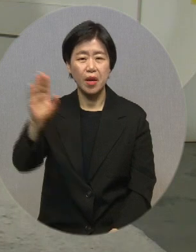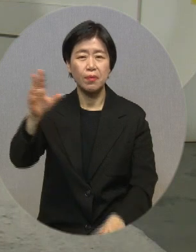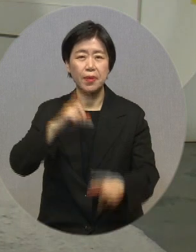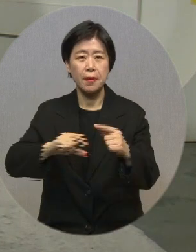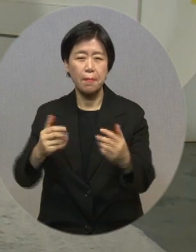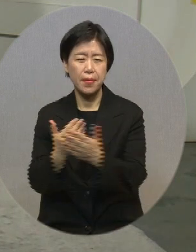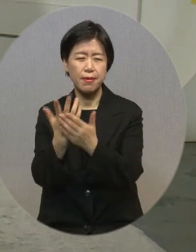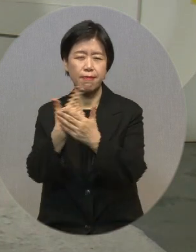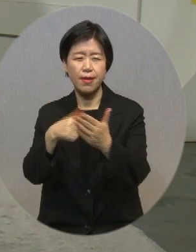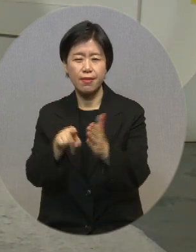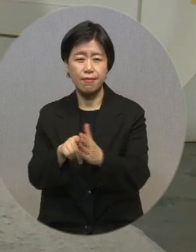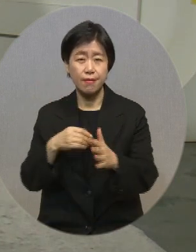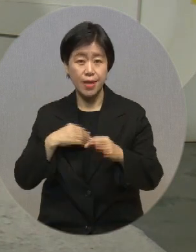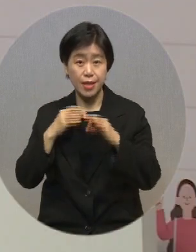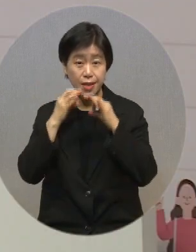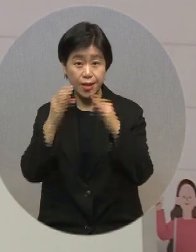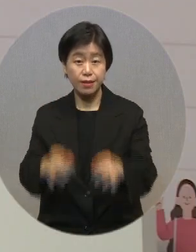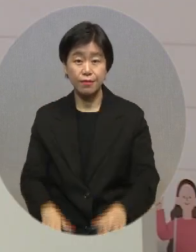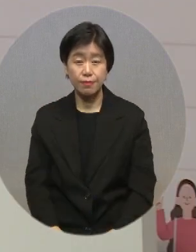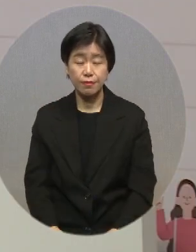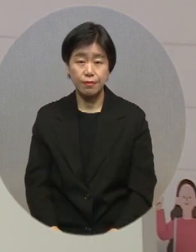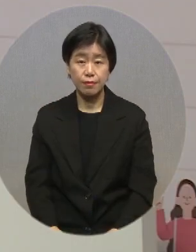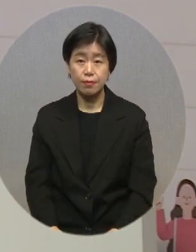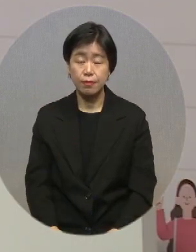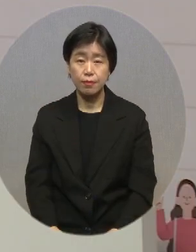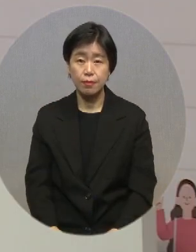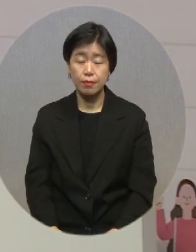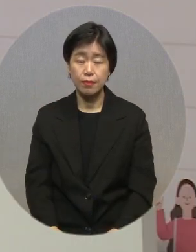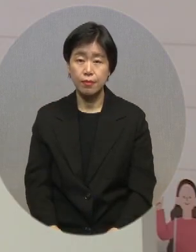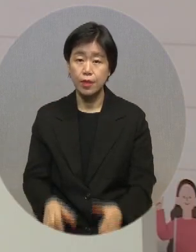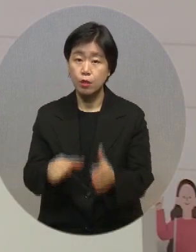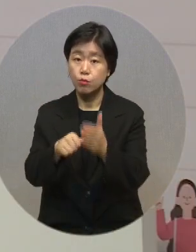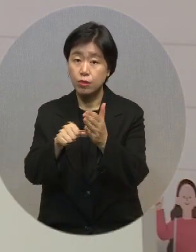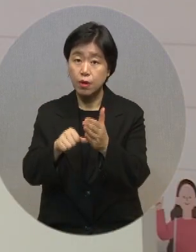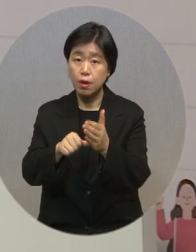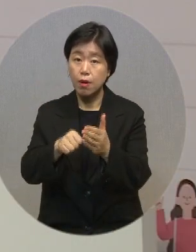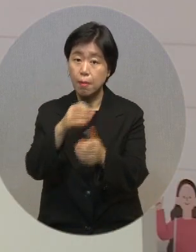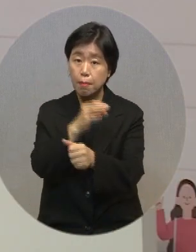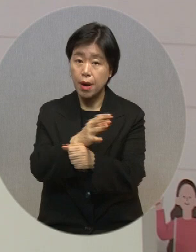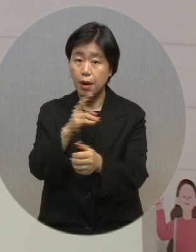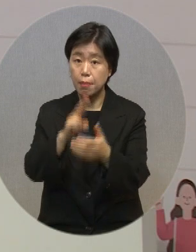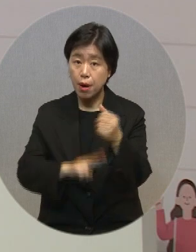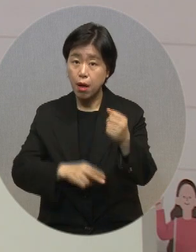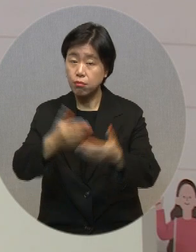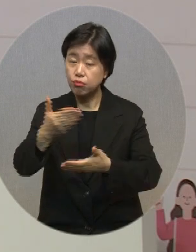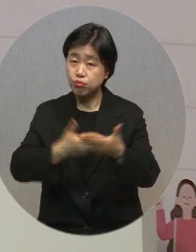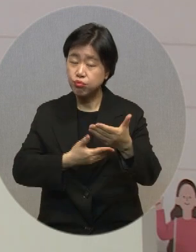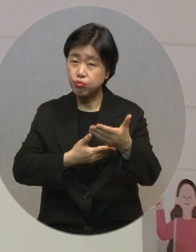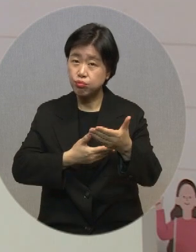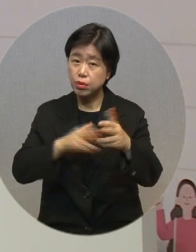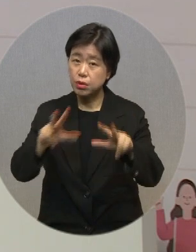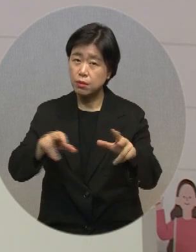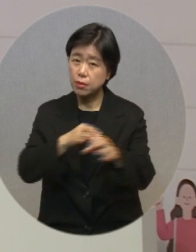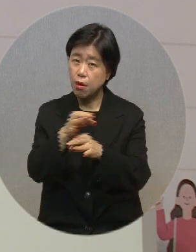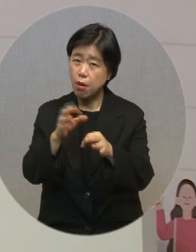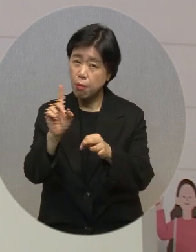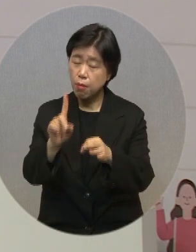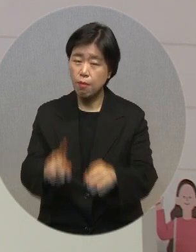승승장구하도록 노력하겠습니다. 그리고 네. 지금 경기가 무역 경기 우리나라 무역 경기가 좀 어때요? 요즘에는